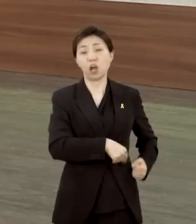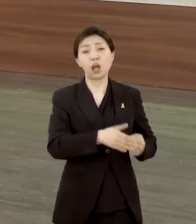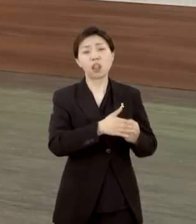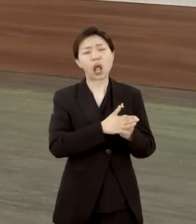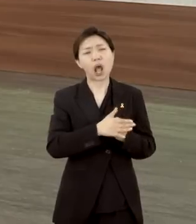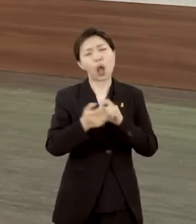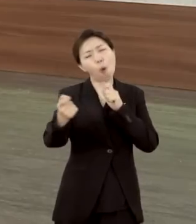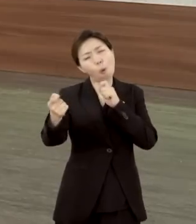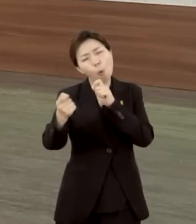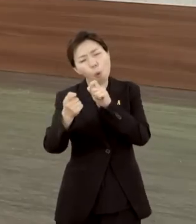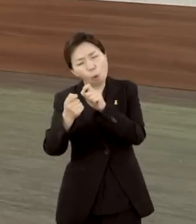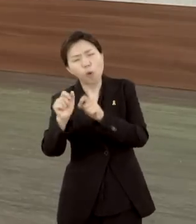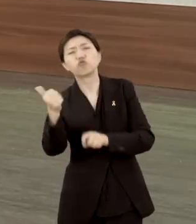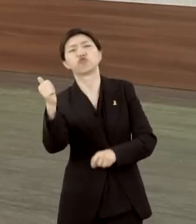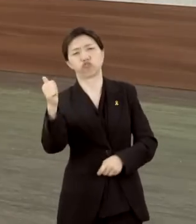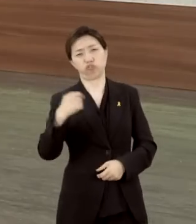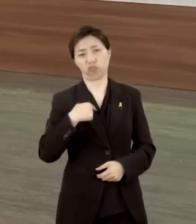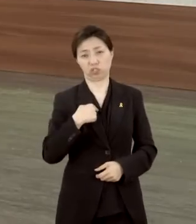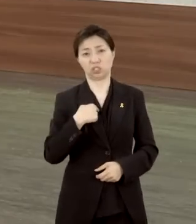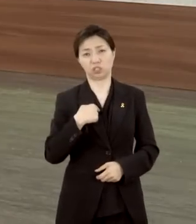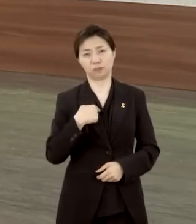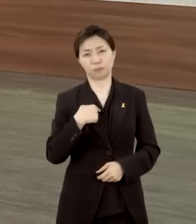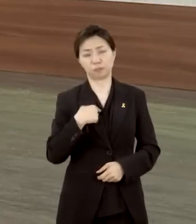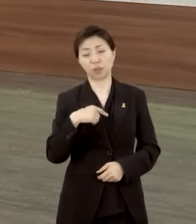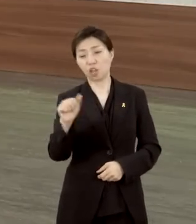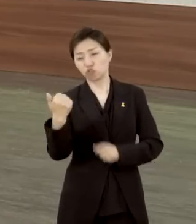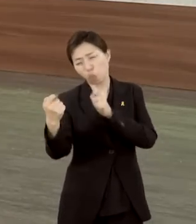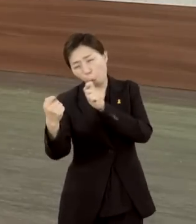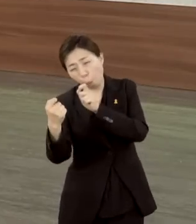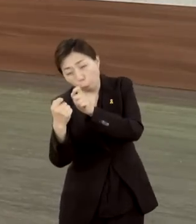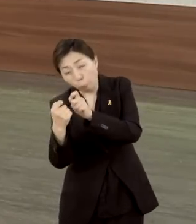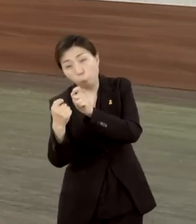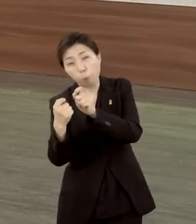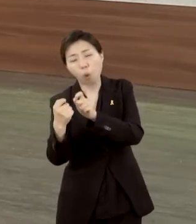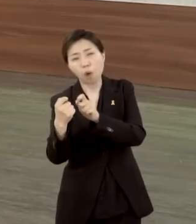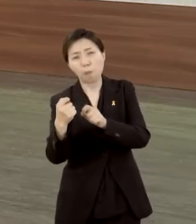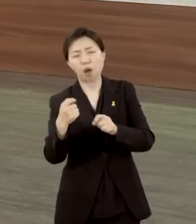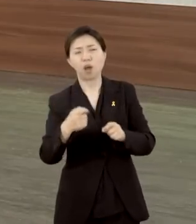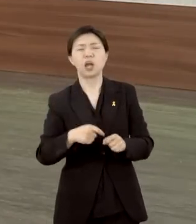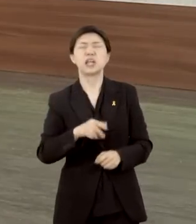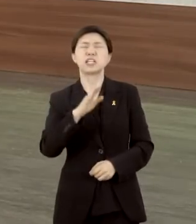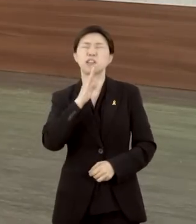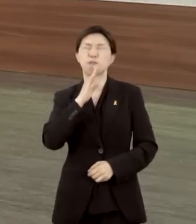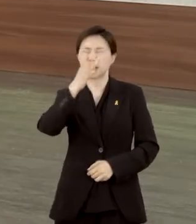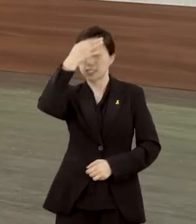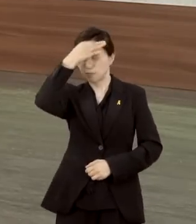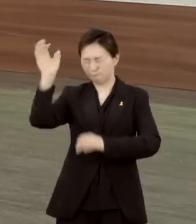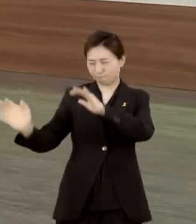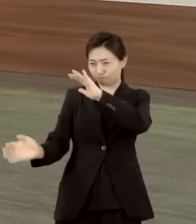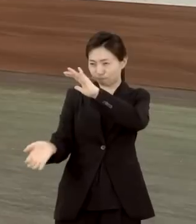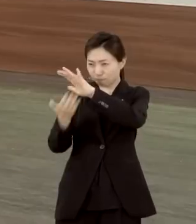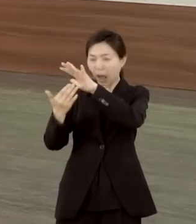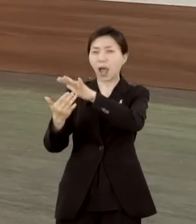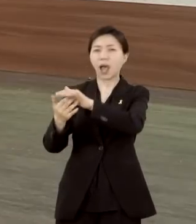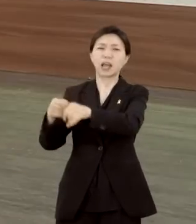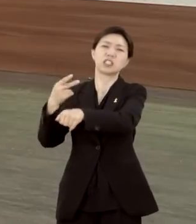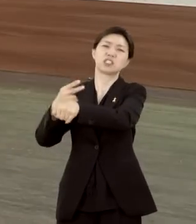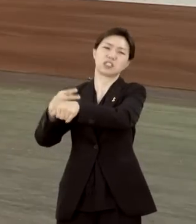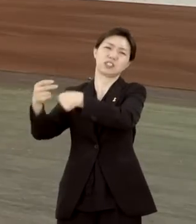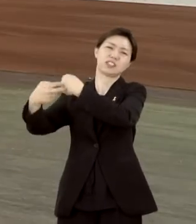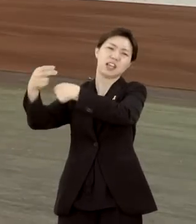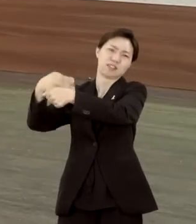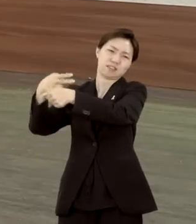목숨이 다할 것 같습니다 제가 죽거든 훌륭한 훌륭한 솜씨를